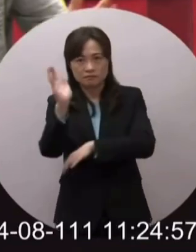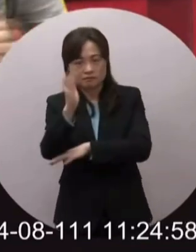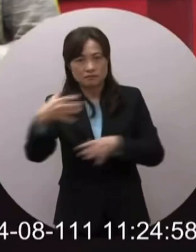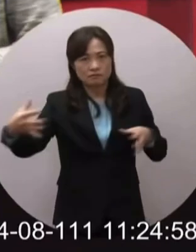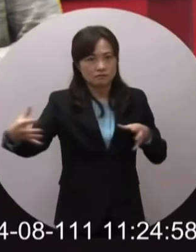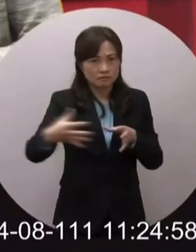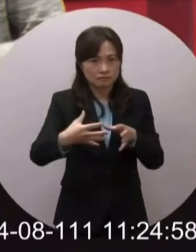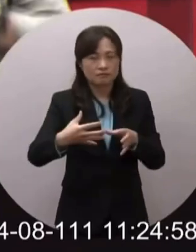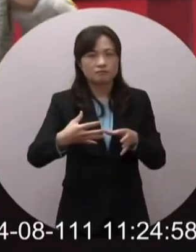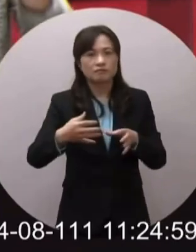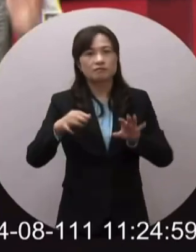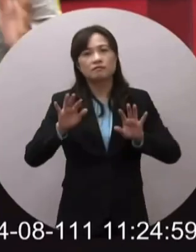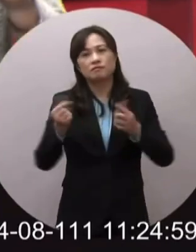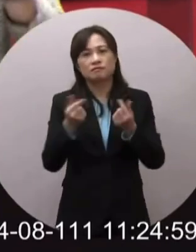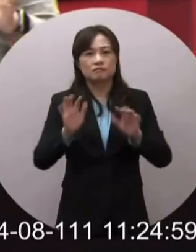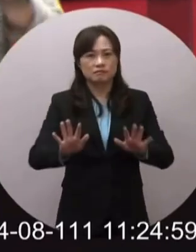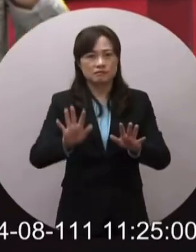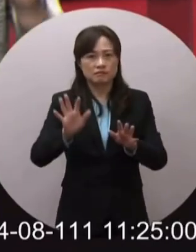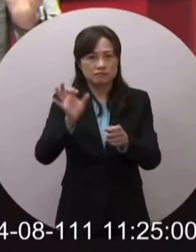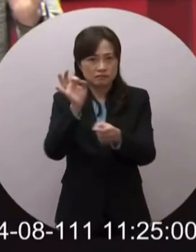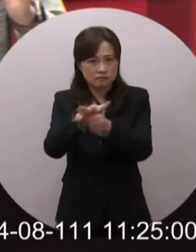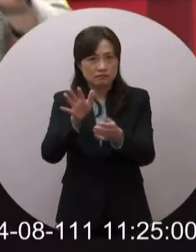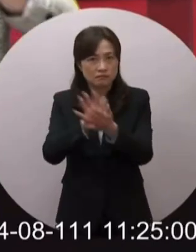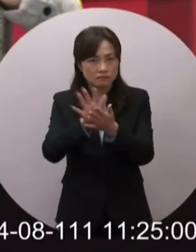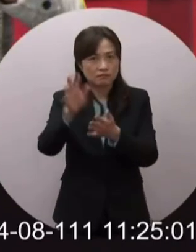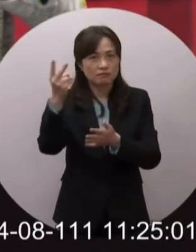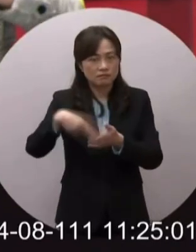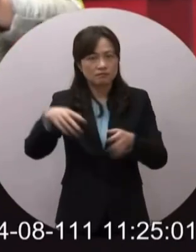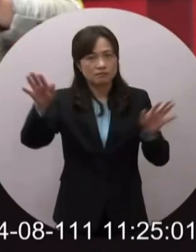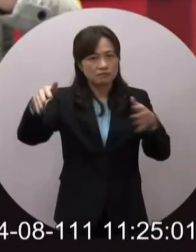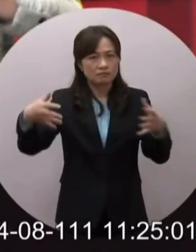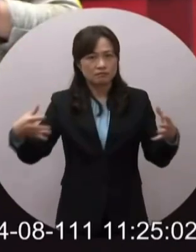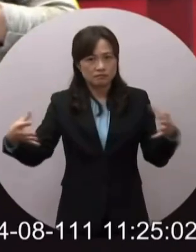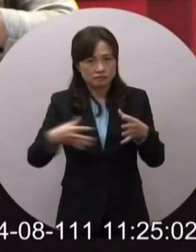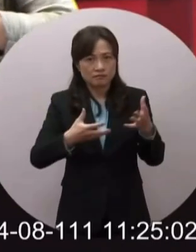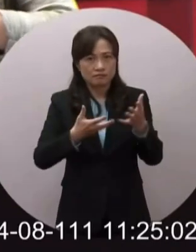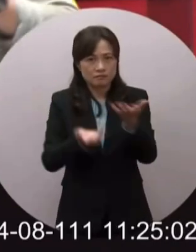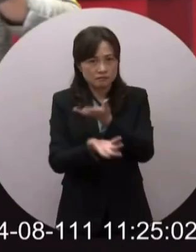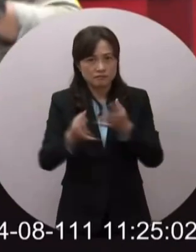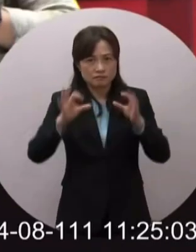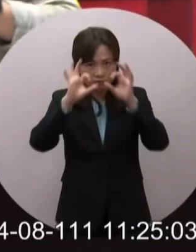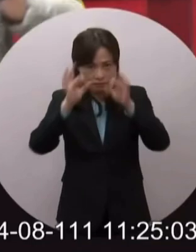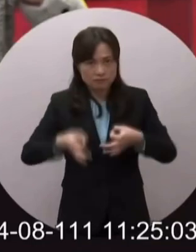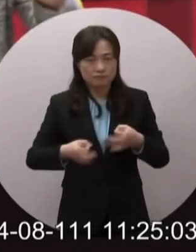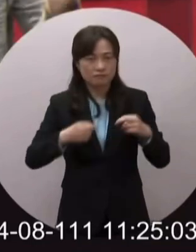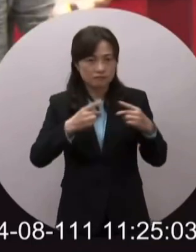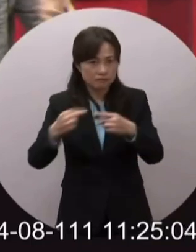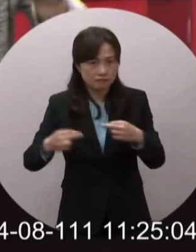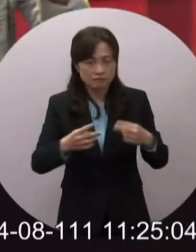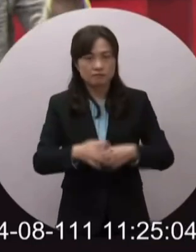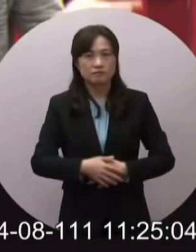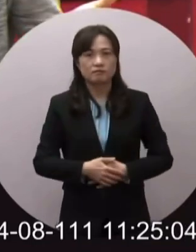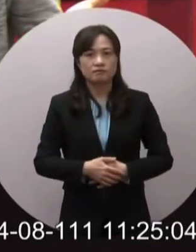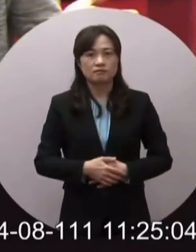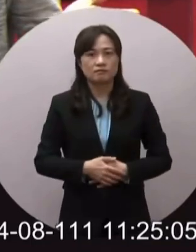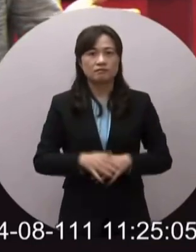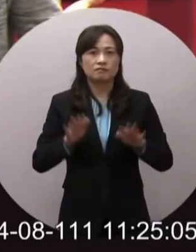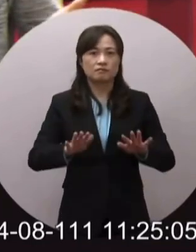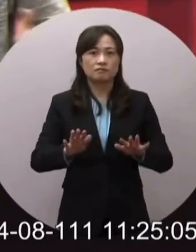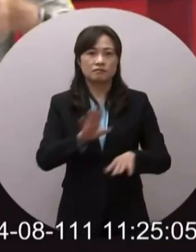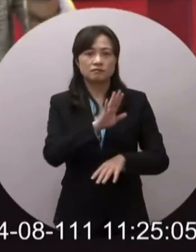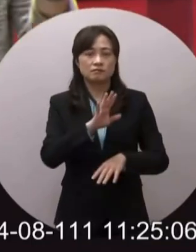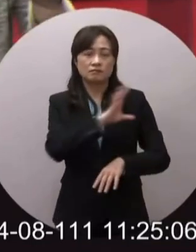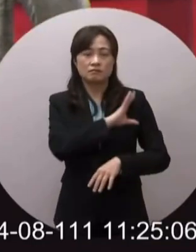再来检讨一下，到底怎么样的补助是可以让地方更到位。否则因为像我们当然很好，都不用跟家长出